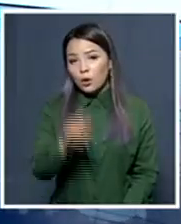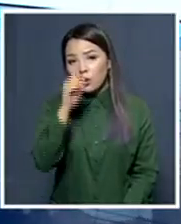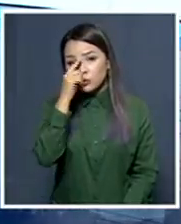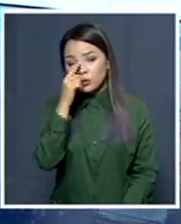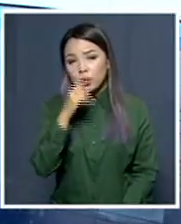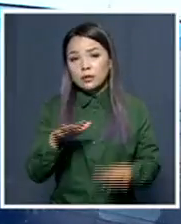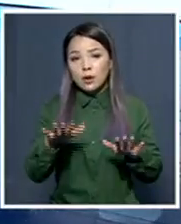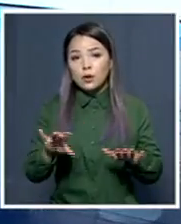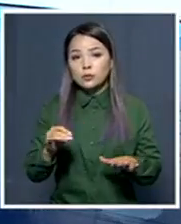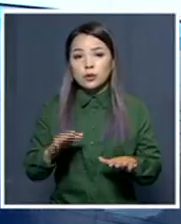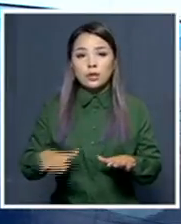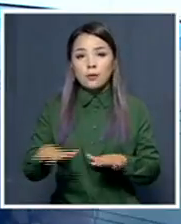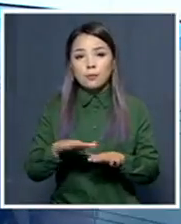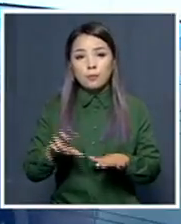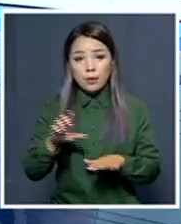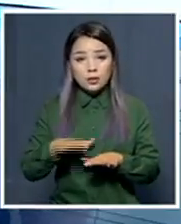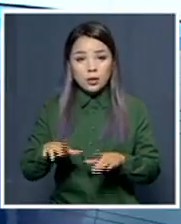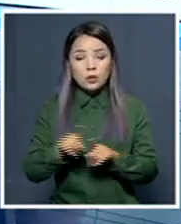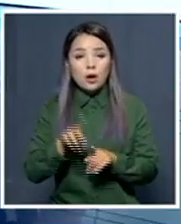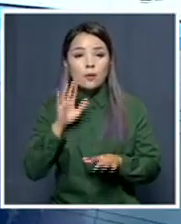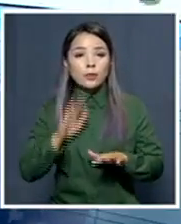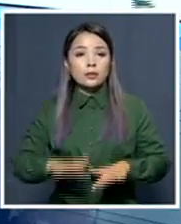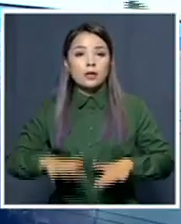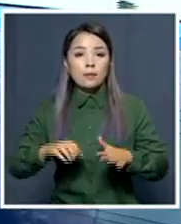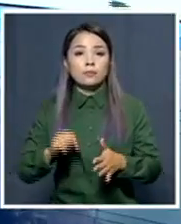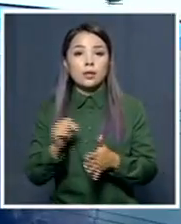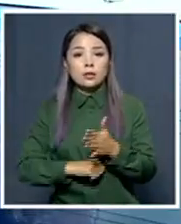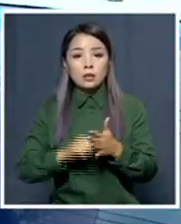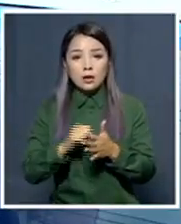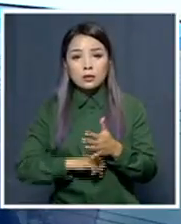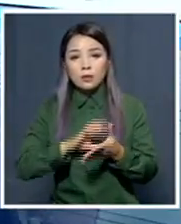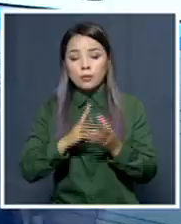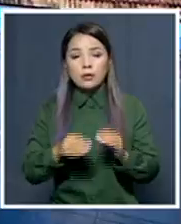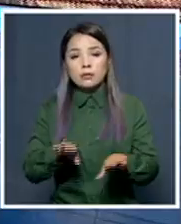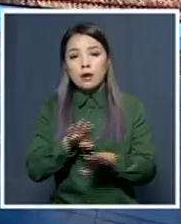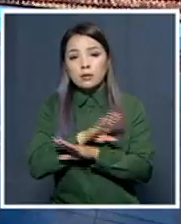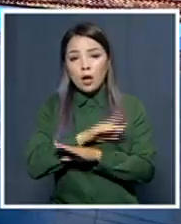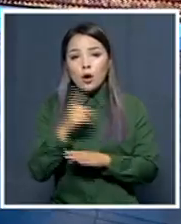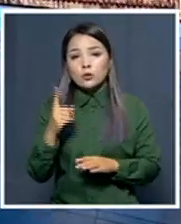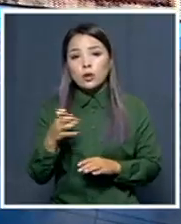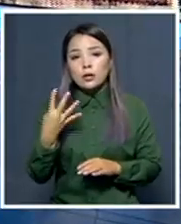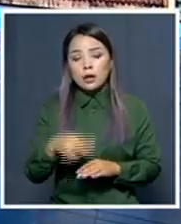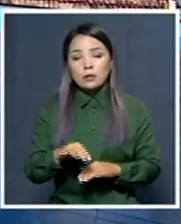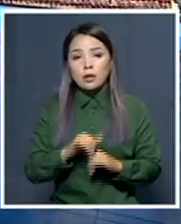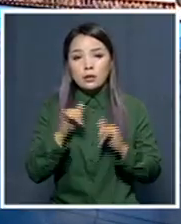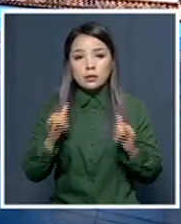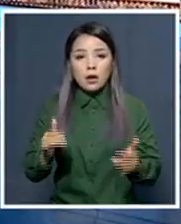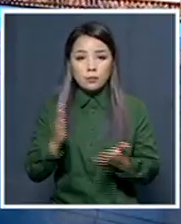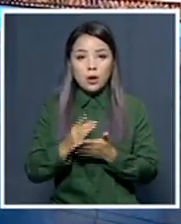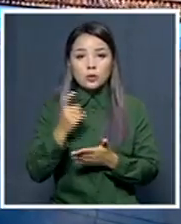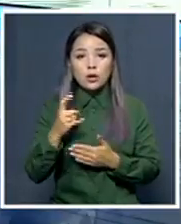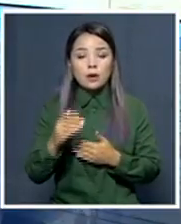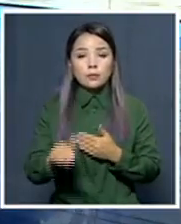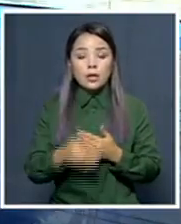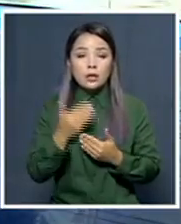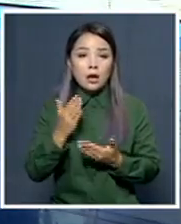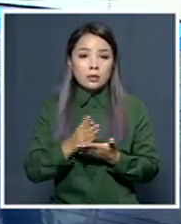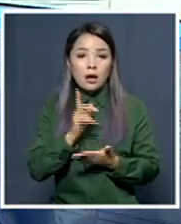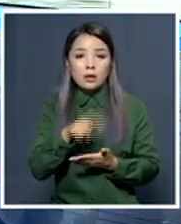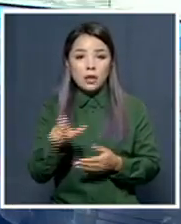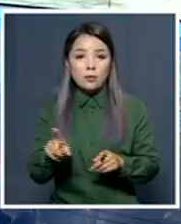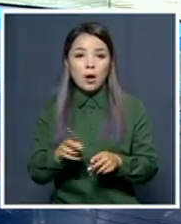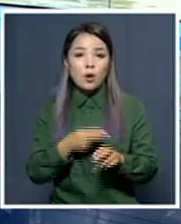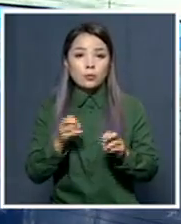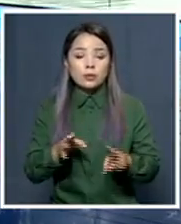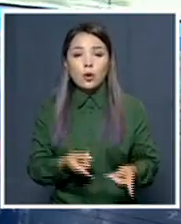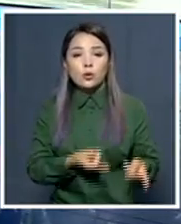Үндістанның оңтүстігі мен батысында алапат су тасқыннан қаза тапқандар саны 140-тан асты. Сонымен қатар 100-деген мың адам қауіпсіз жерге